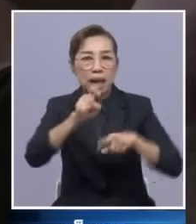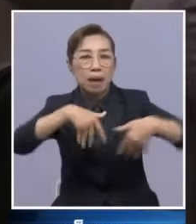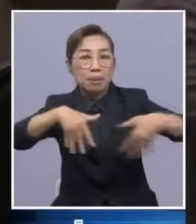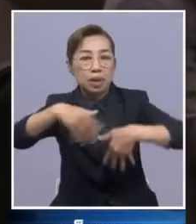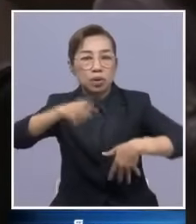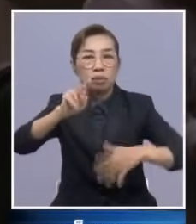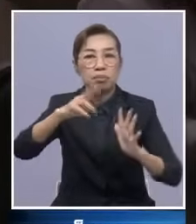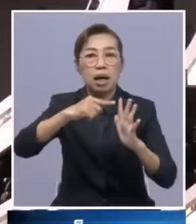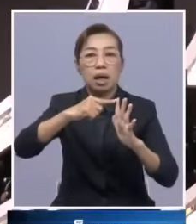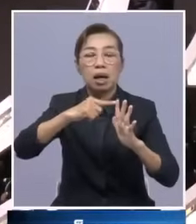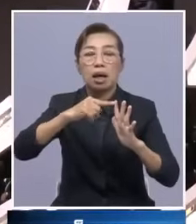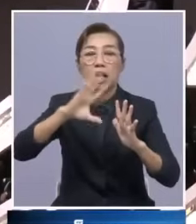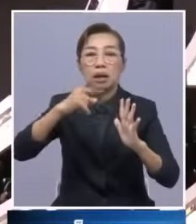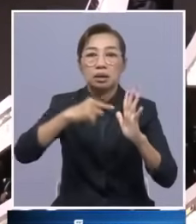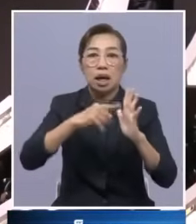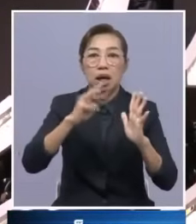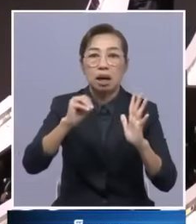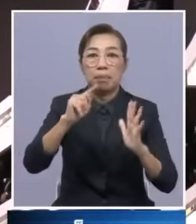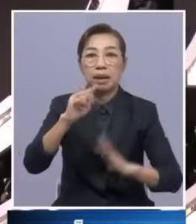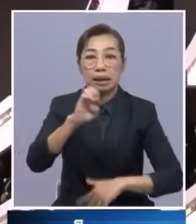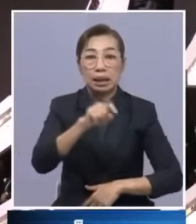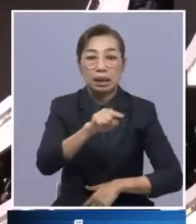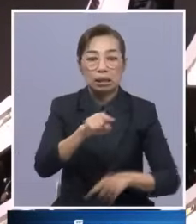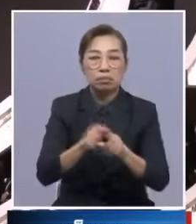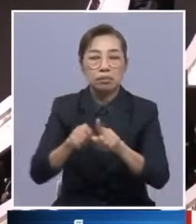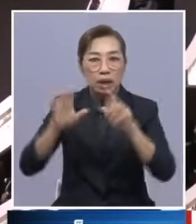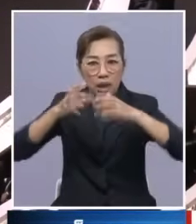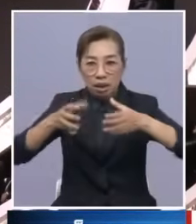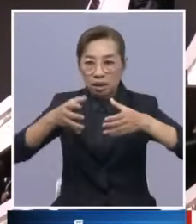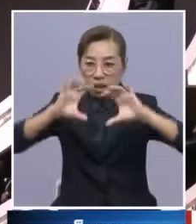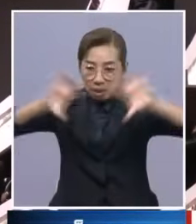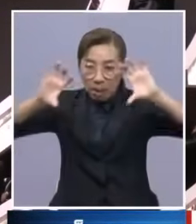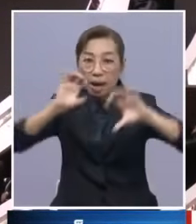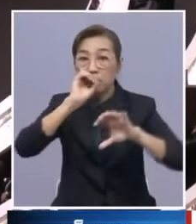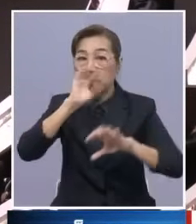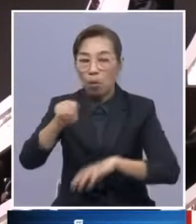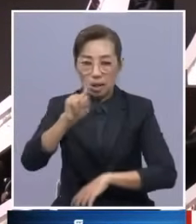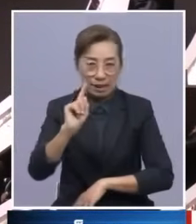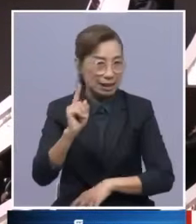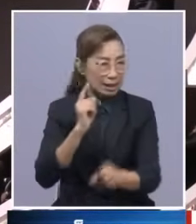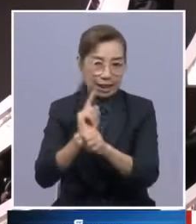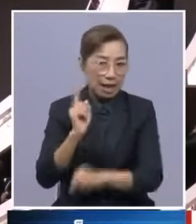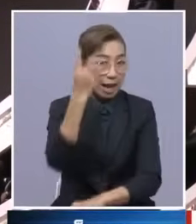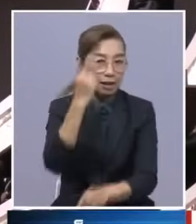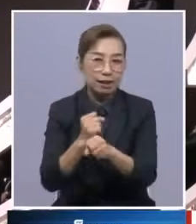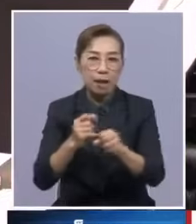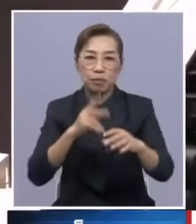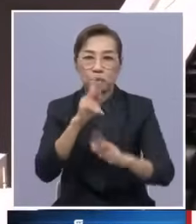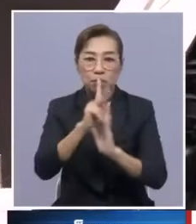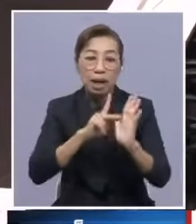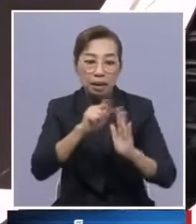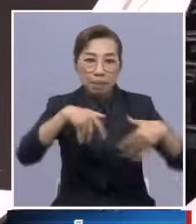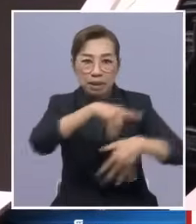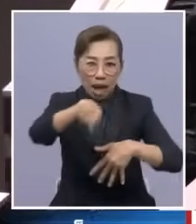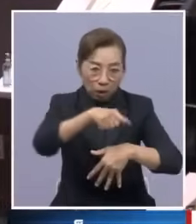ำได้รัฐบาลเพื่อไทยแถลงวันแรกบอกว่าจะทำเรื่องนี้เป็นควิกวินใช่ไหม ครับ จะทำอย่างแรกเลยคุณผู้ชมคะแต่ตอนนี้เนี่ยดูเหมือนว่าจะ